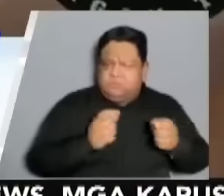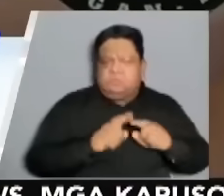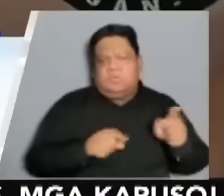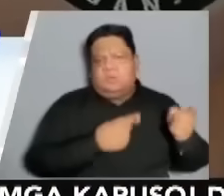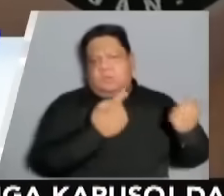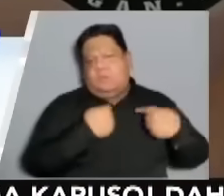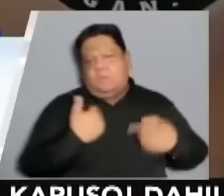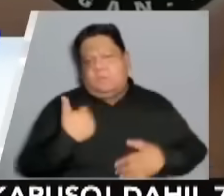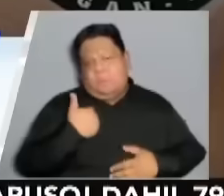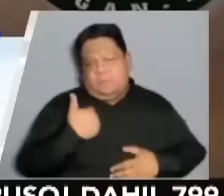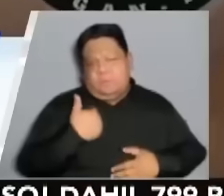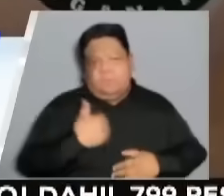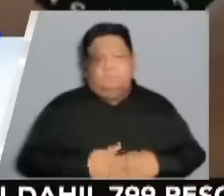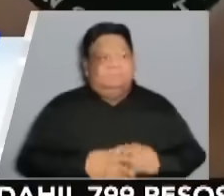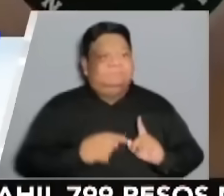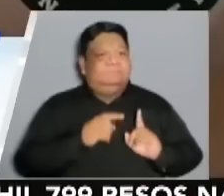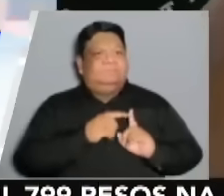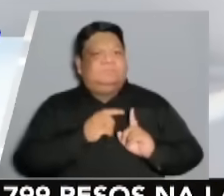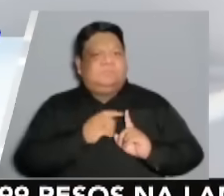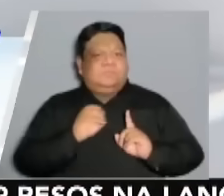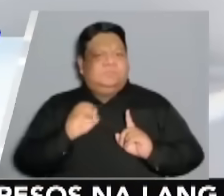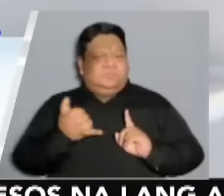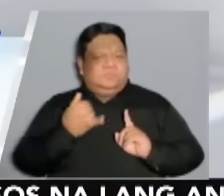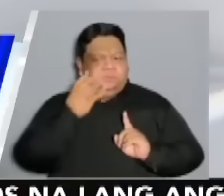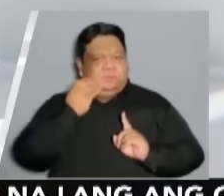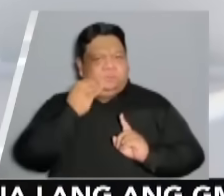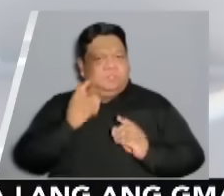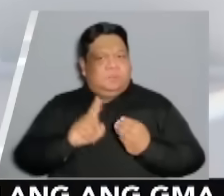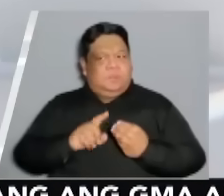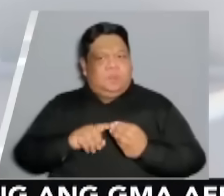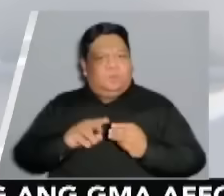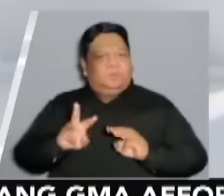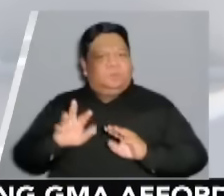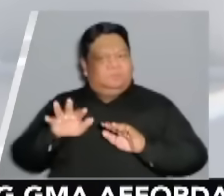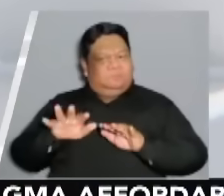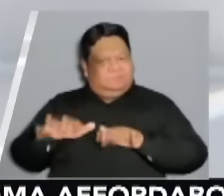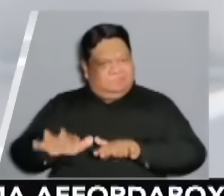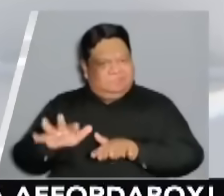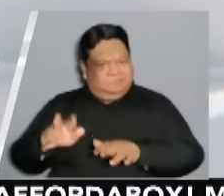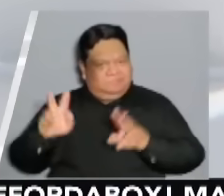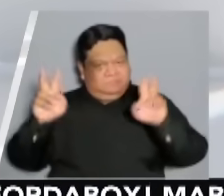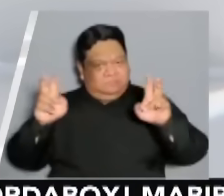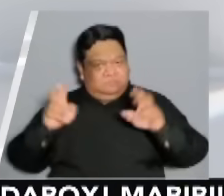expert na si Professor J. Batong Bakal. The way they've been using that word is